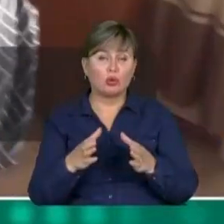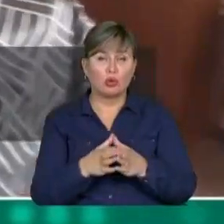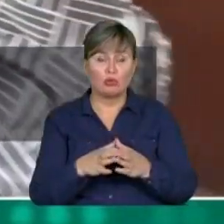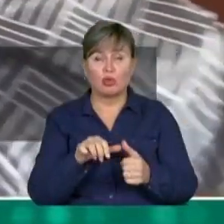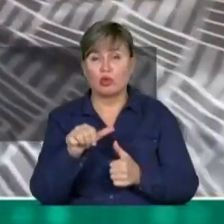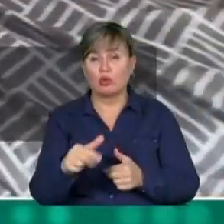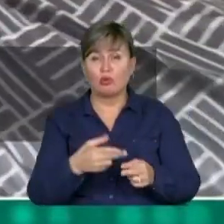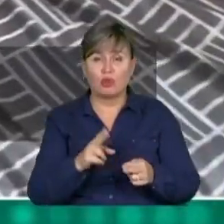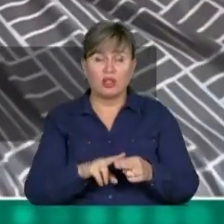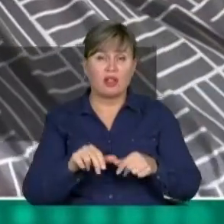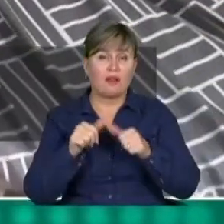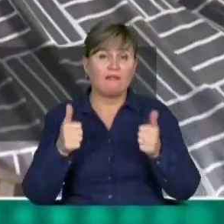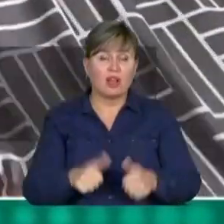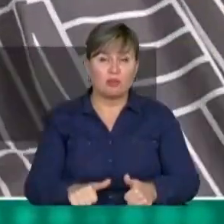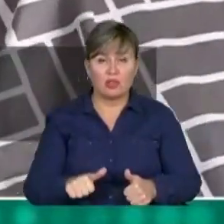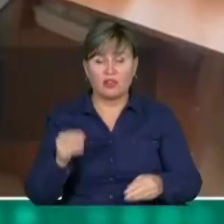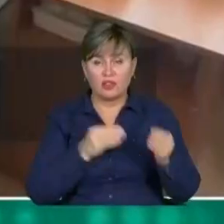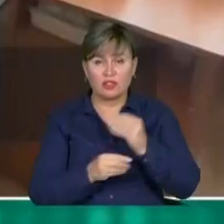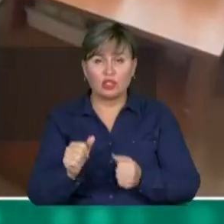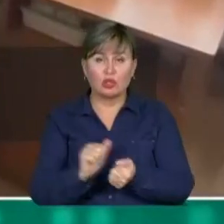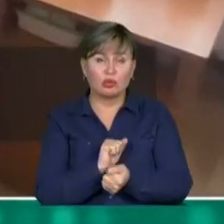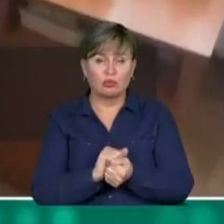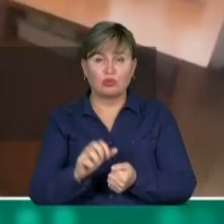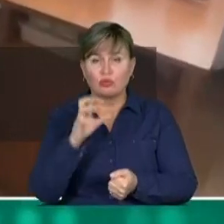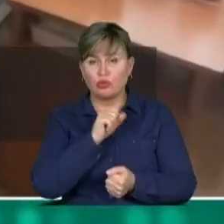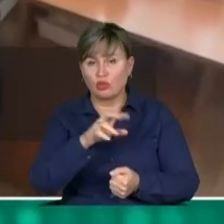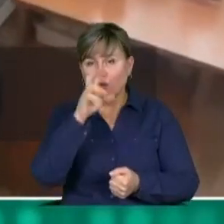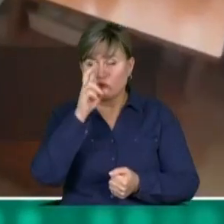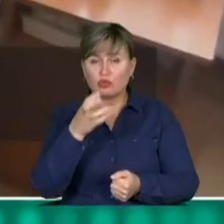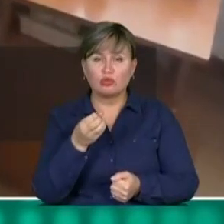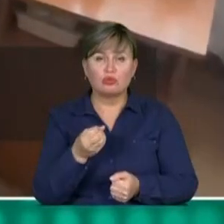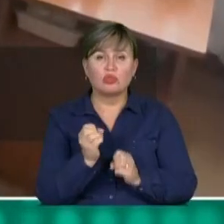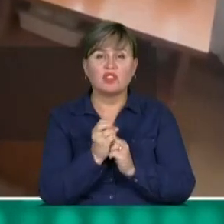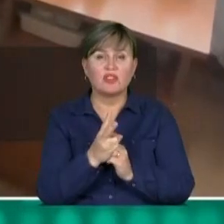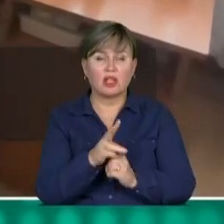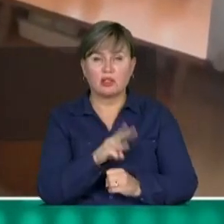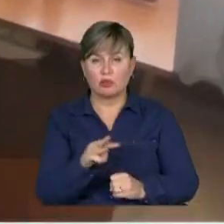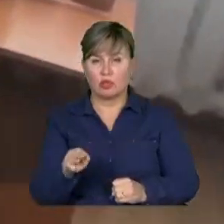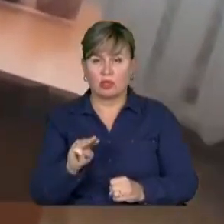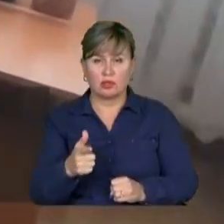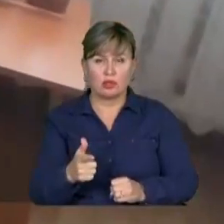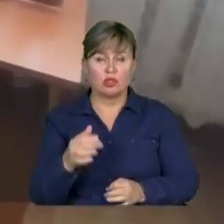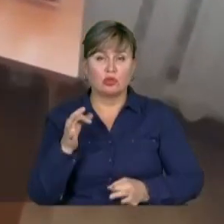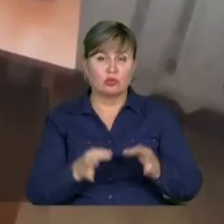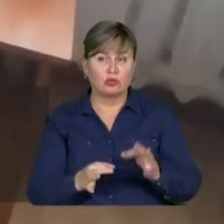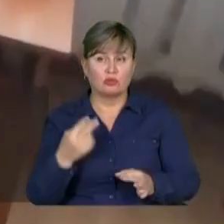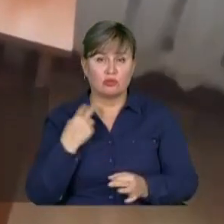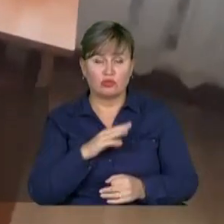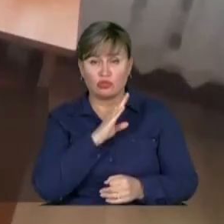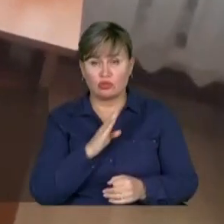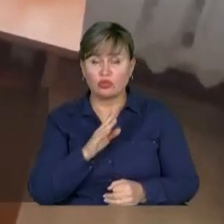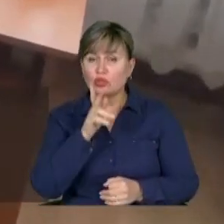Помимо этого, оформляя фиктивные документы, похитила из госбюджета еще 12 миллионов тенге. Суд приговорил женщину к